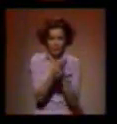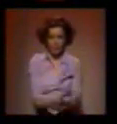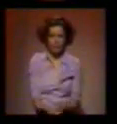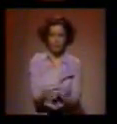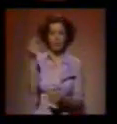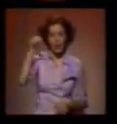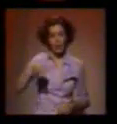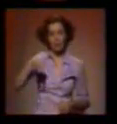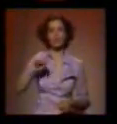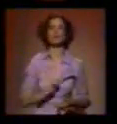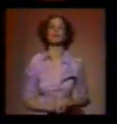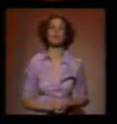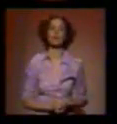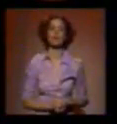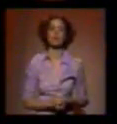Ici,